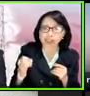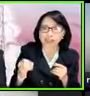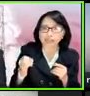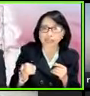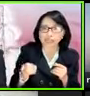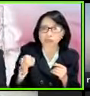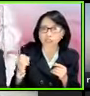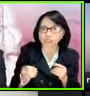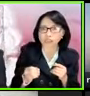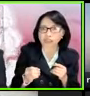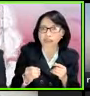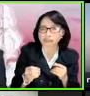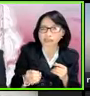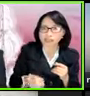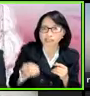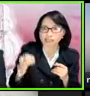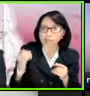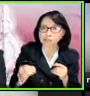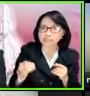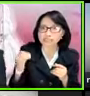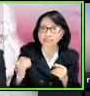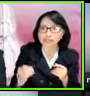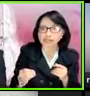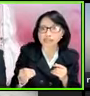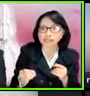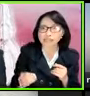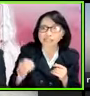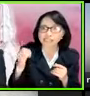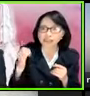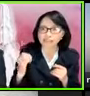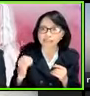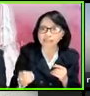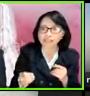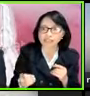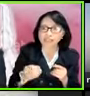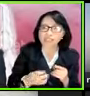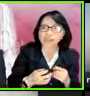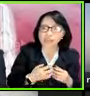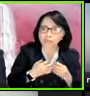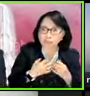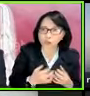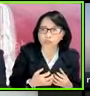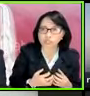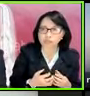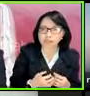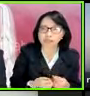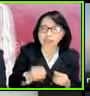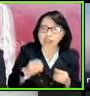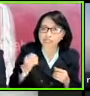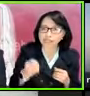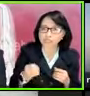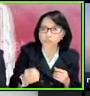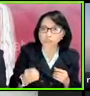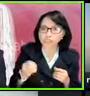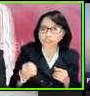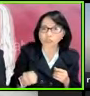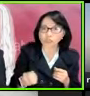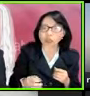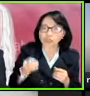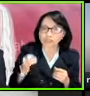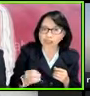kepada anak-anak manusia tetapi yang sekarang dinyatakan didalam roh kepada